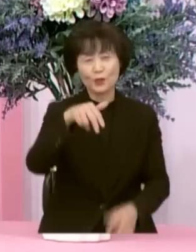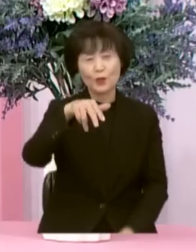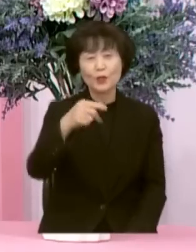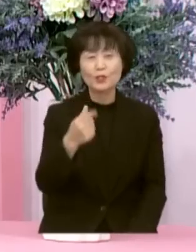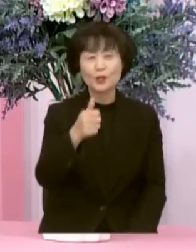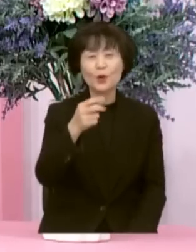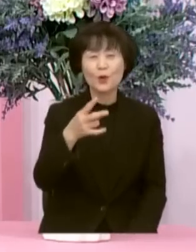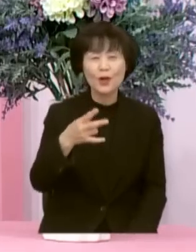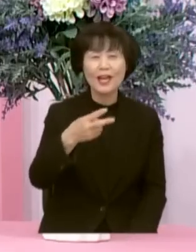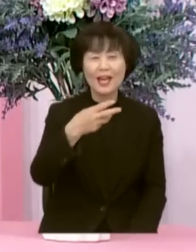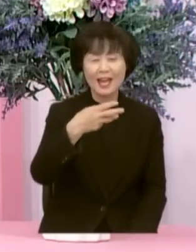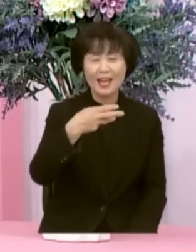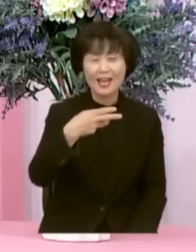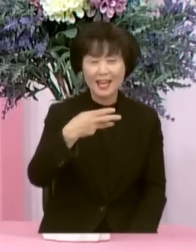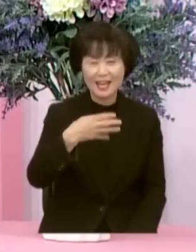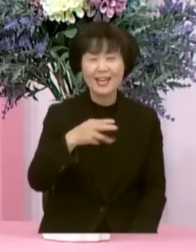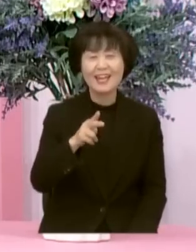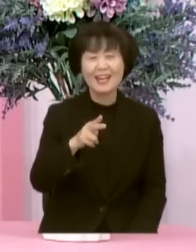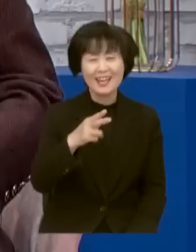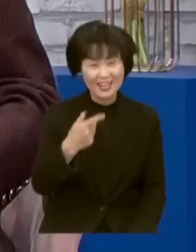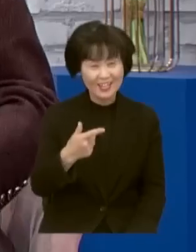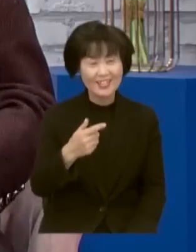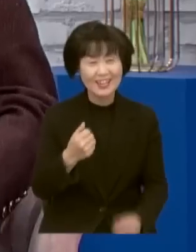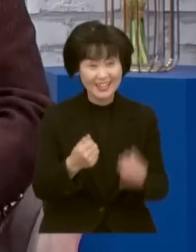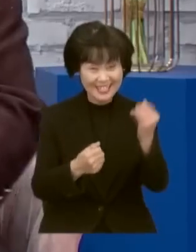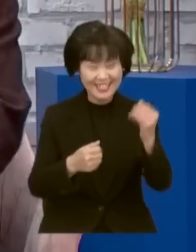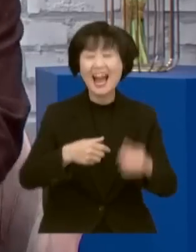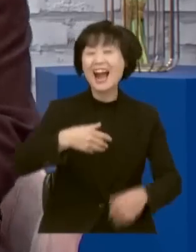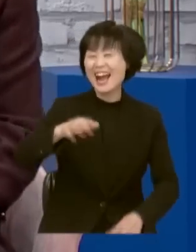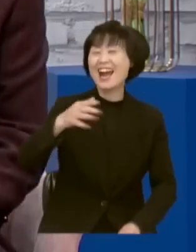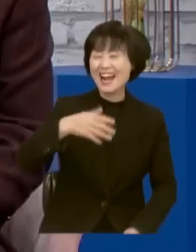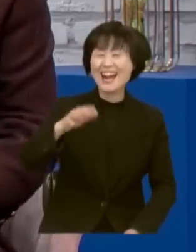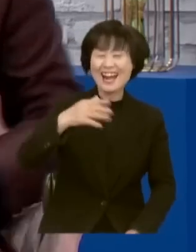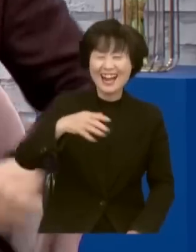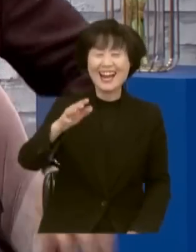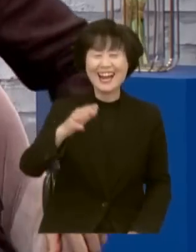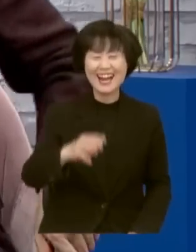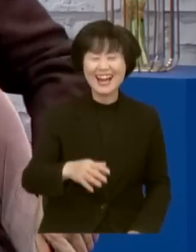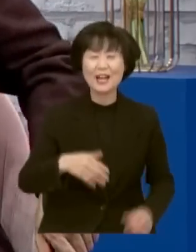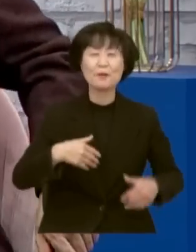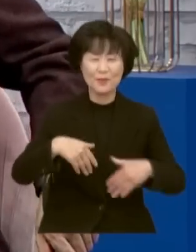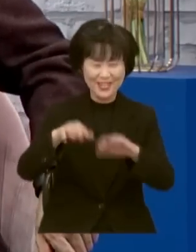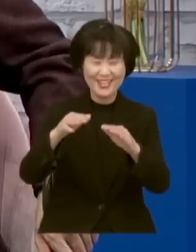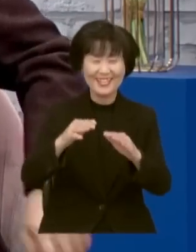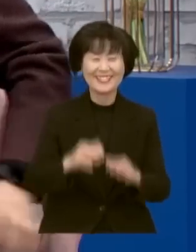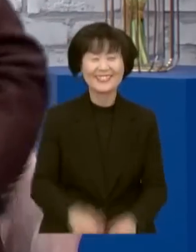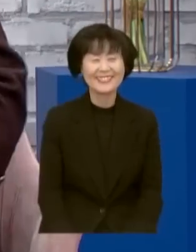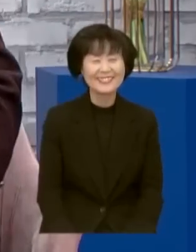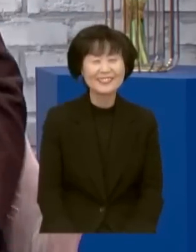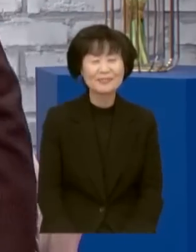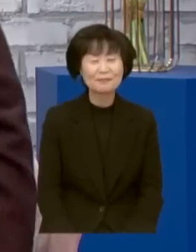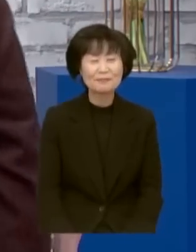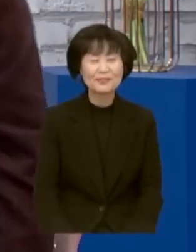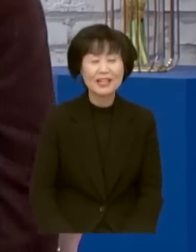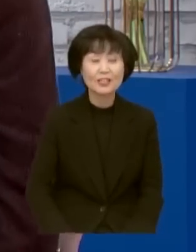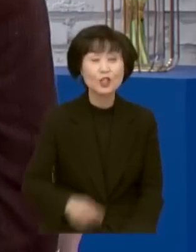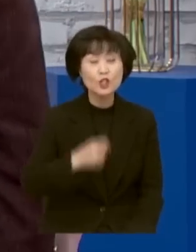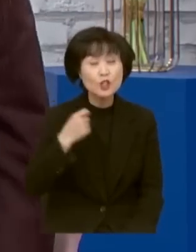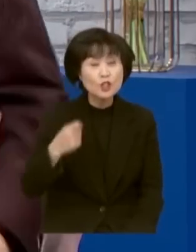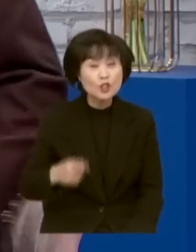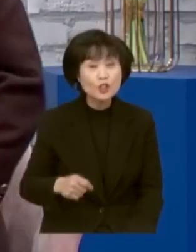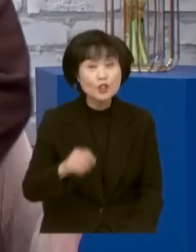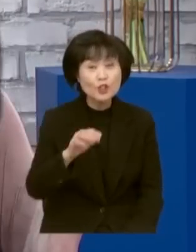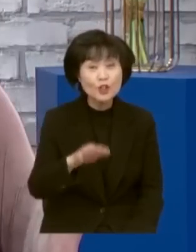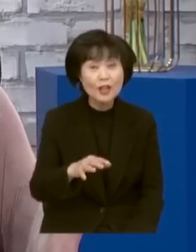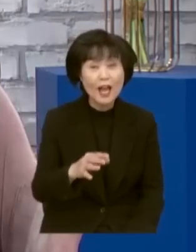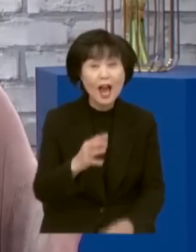그랬죠? 가라 가라 그때 다 올 때. 아, 주가 보내셨구나. 가. 그래서 그럼 중국에서 몇